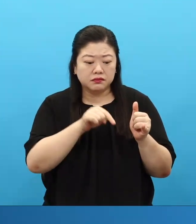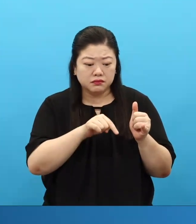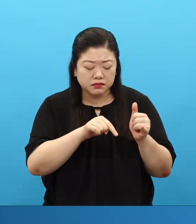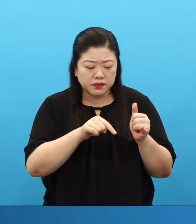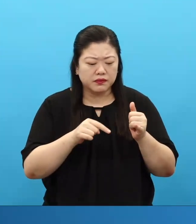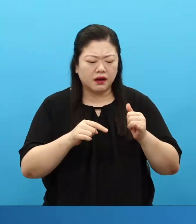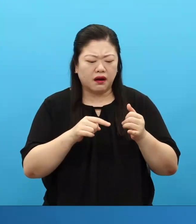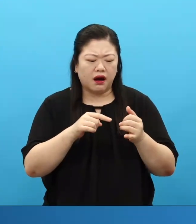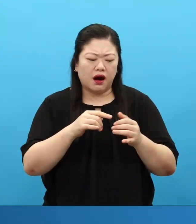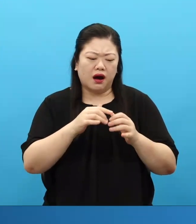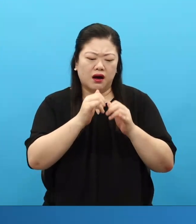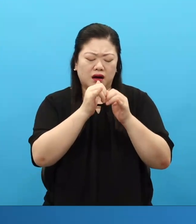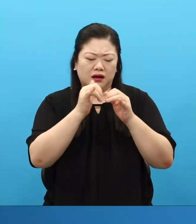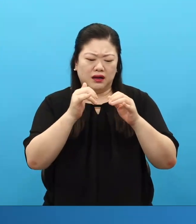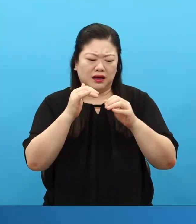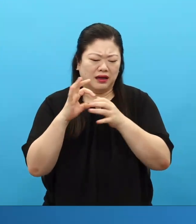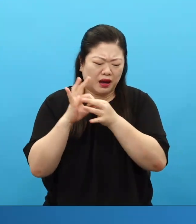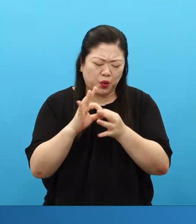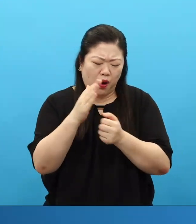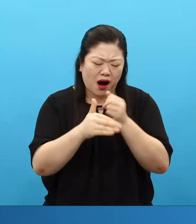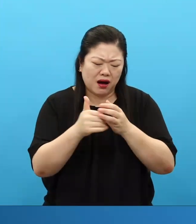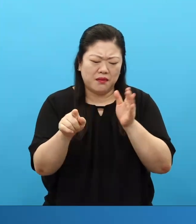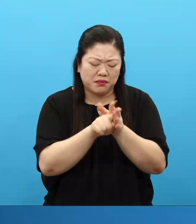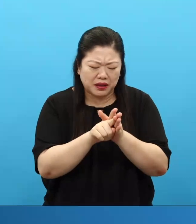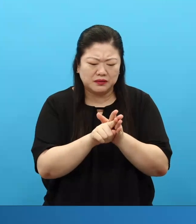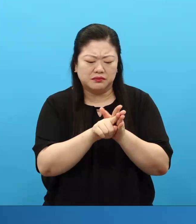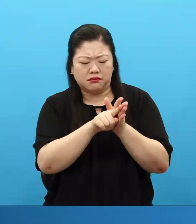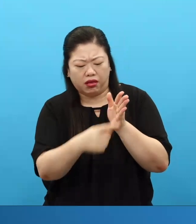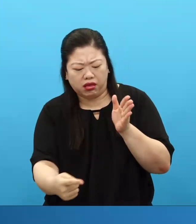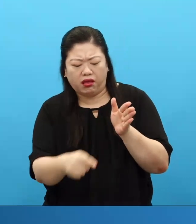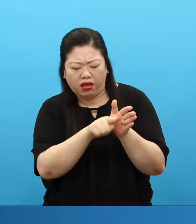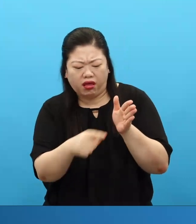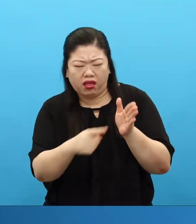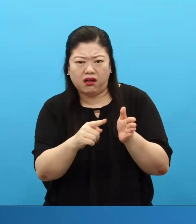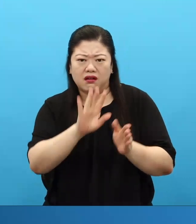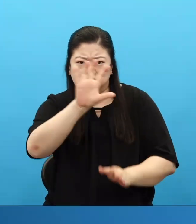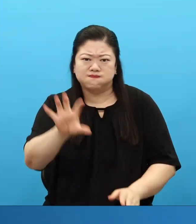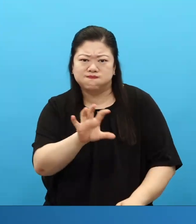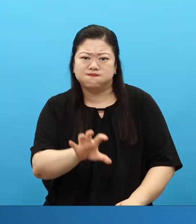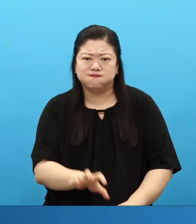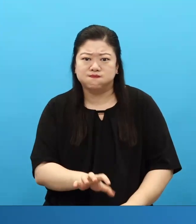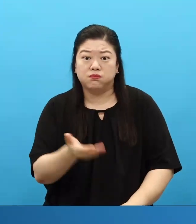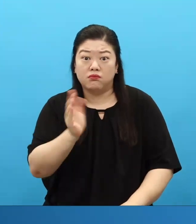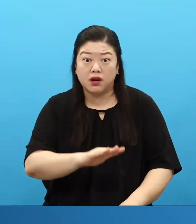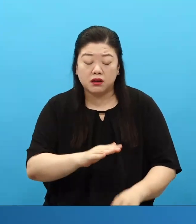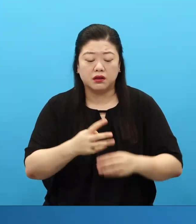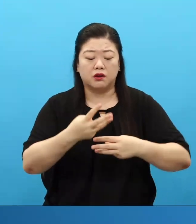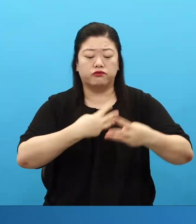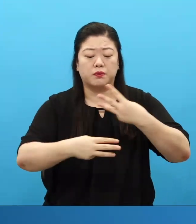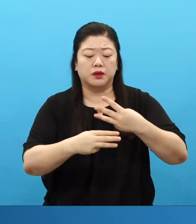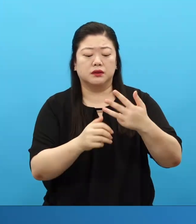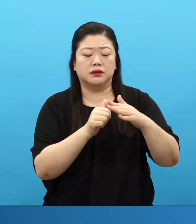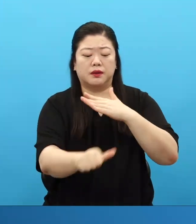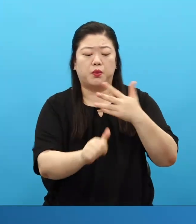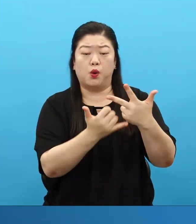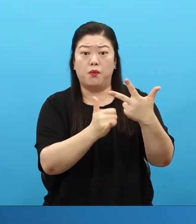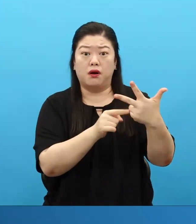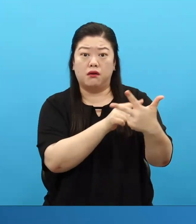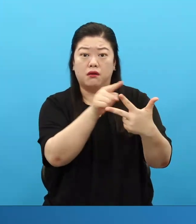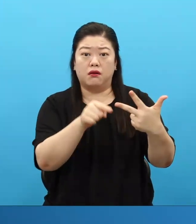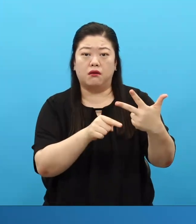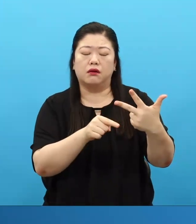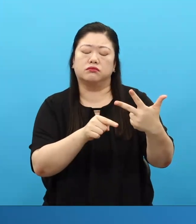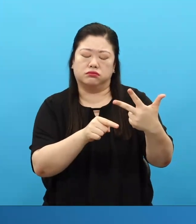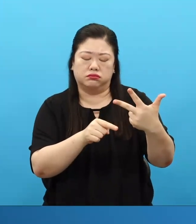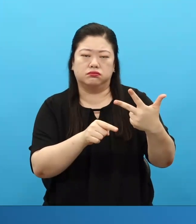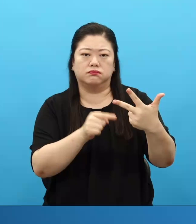had to save people without exception. We saw that the rest of the Israelites, they were killing off everyone else, but these remnants came out and saved people. 모세가 한 일도